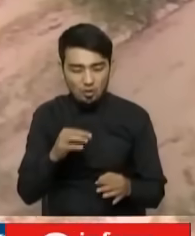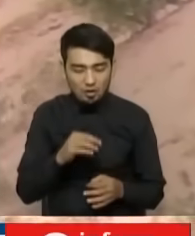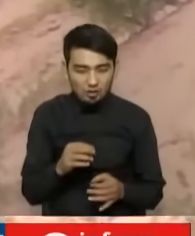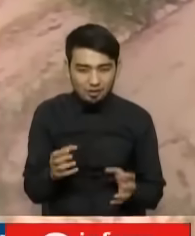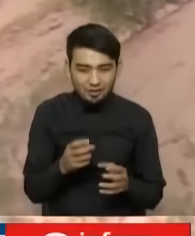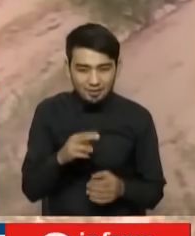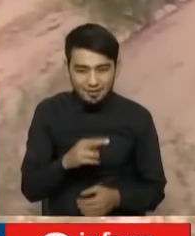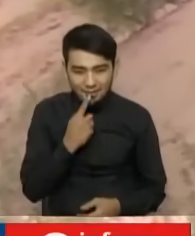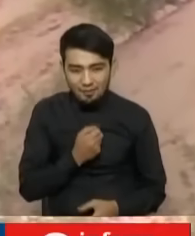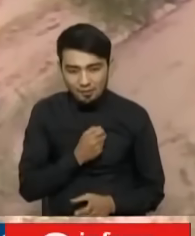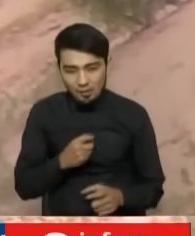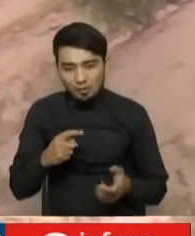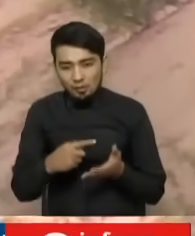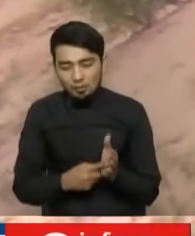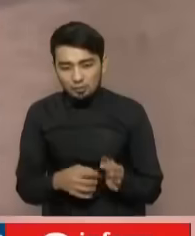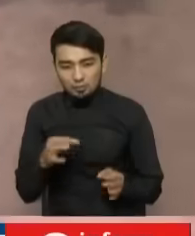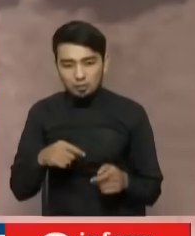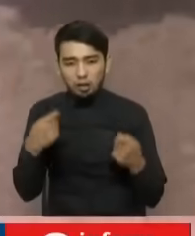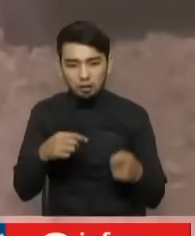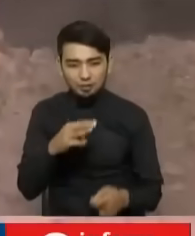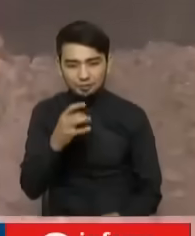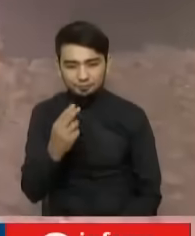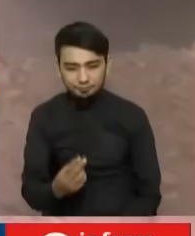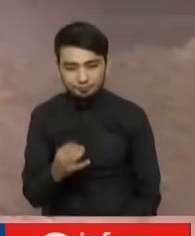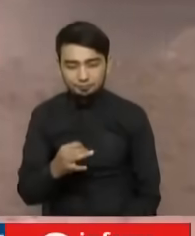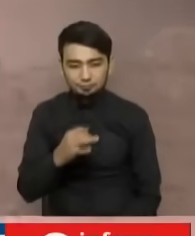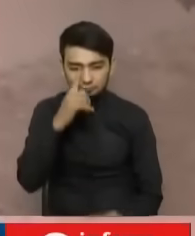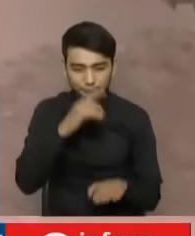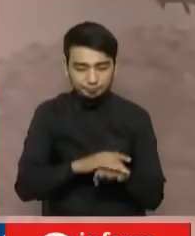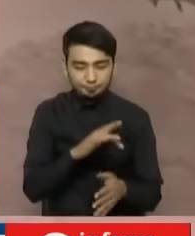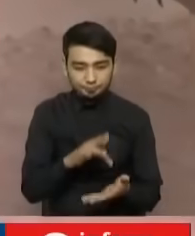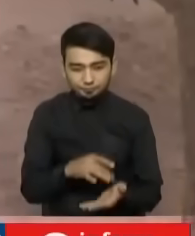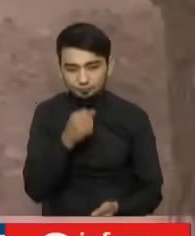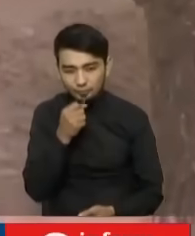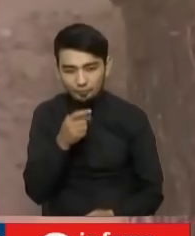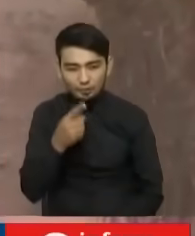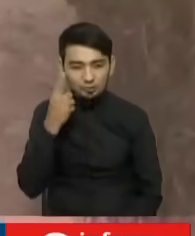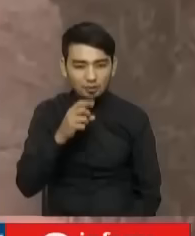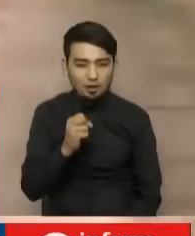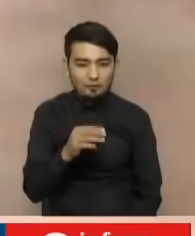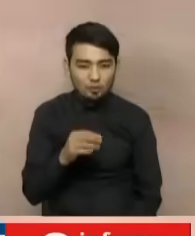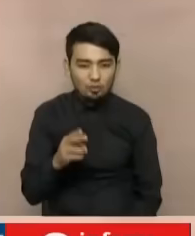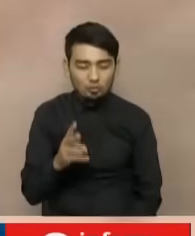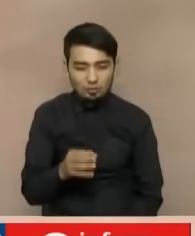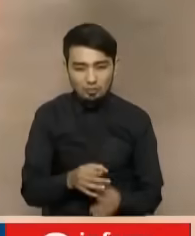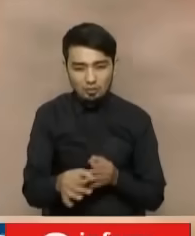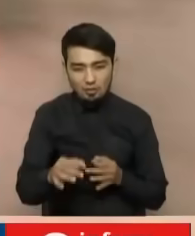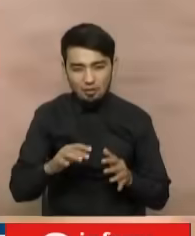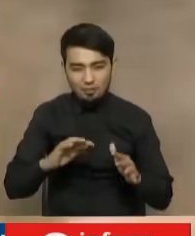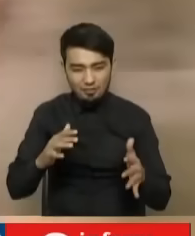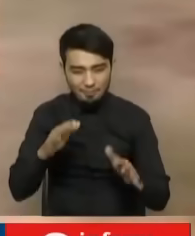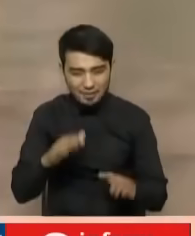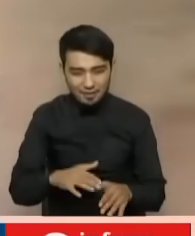Тіпті террористердің талабы бойынша сауда орнына қала әкімі мен телеарна тілшілері кіреді. Туындының авторлары түсірілім жұмыстары шөл далада және ірі